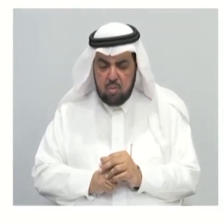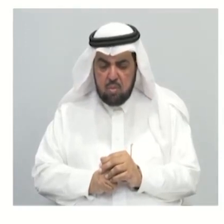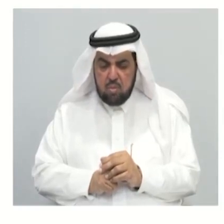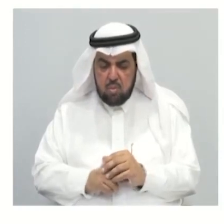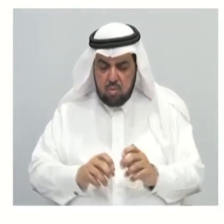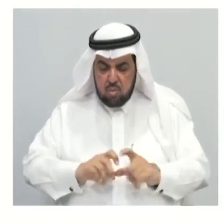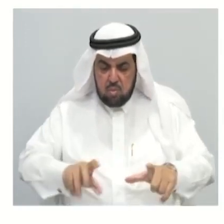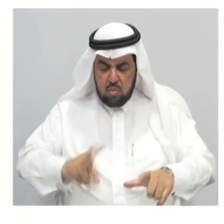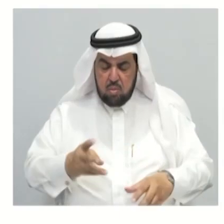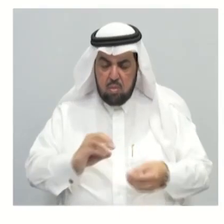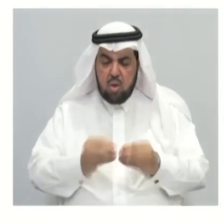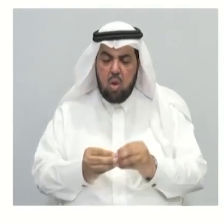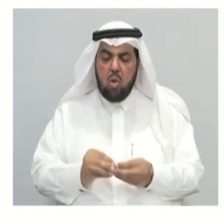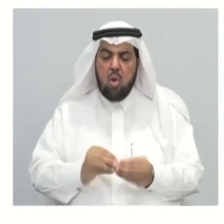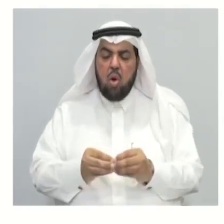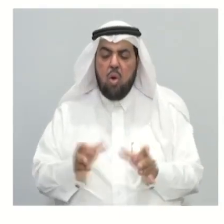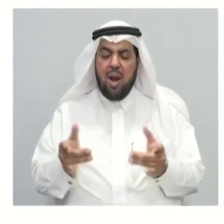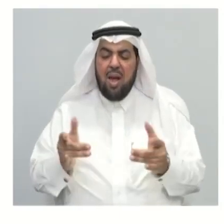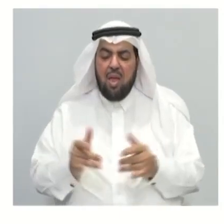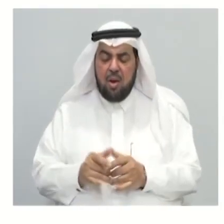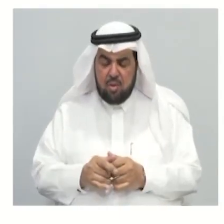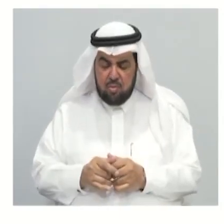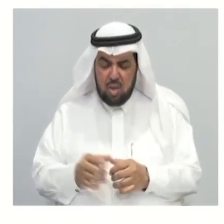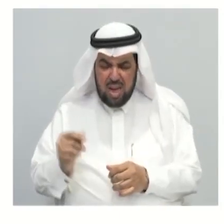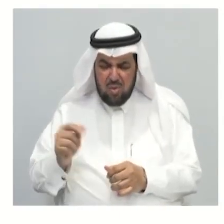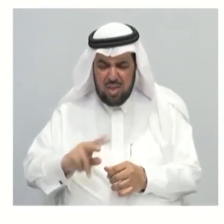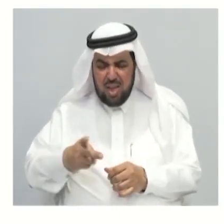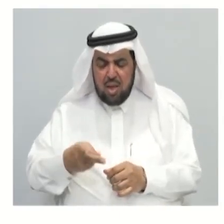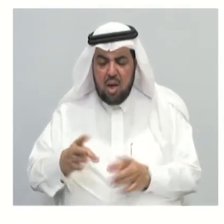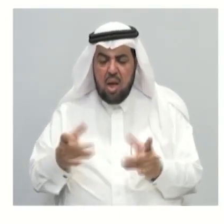لاحظ هنا تغير اللون لللون الاخضر من اللون